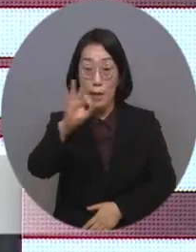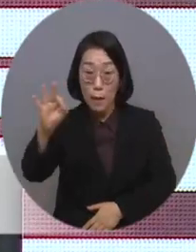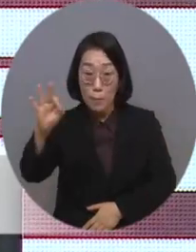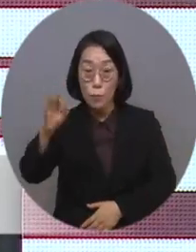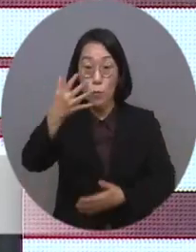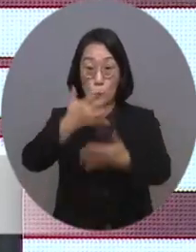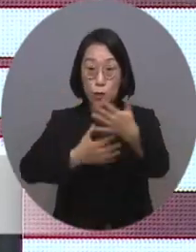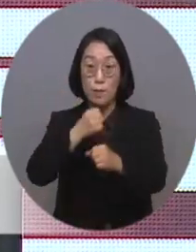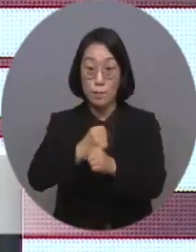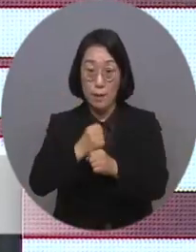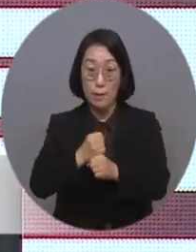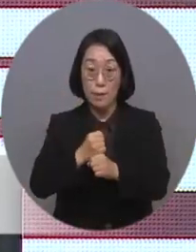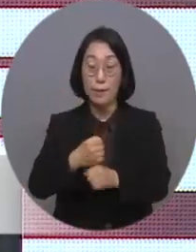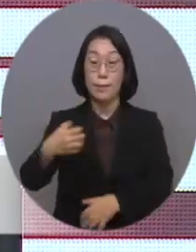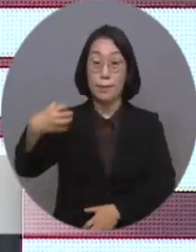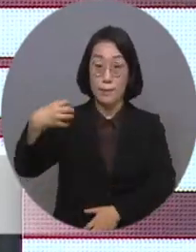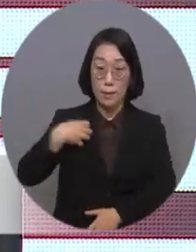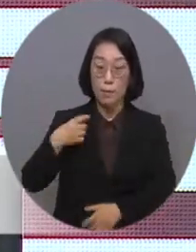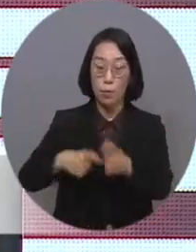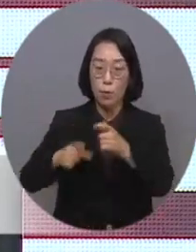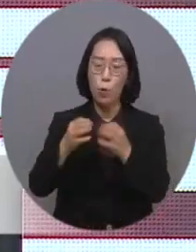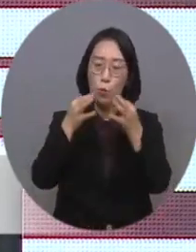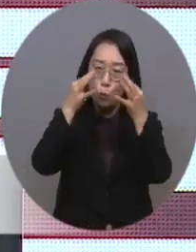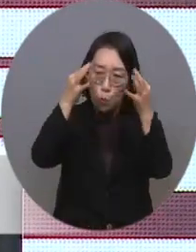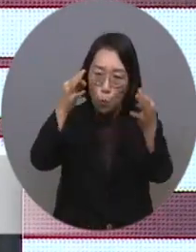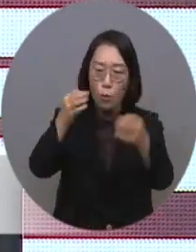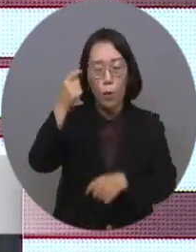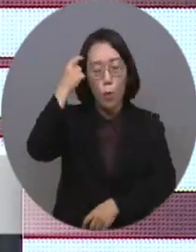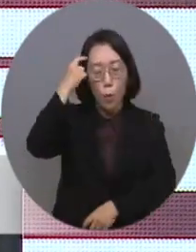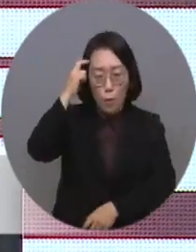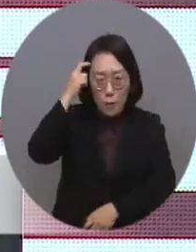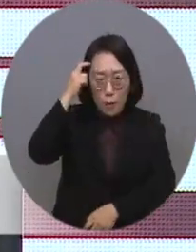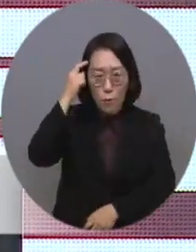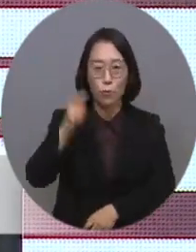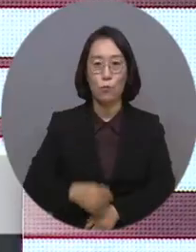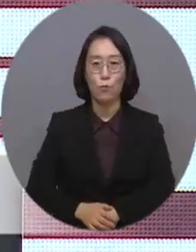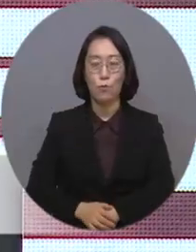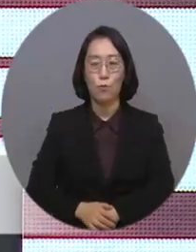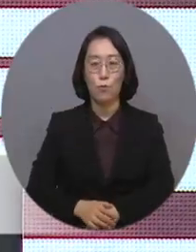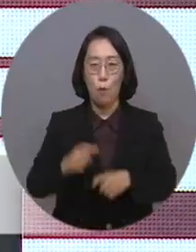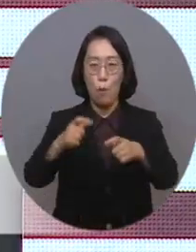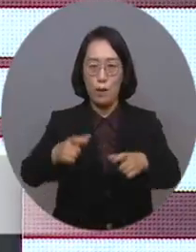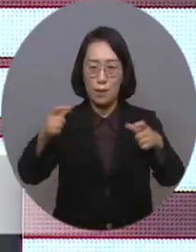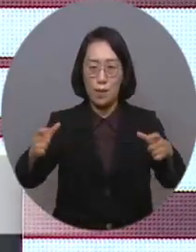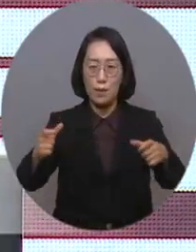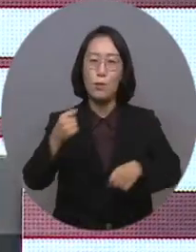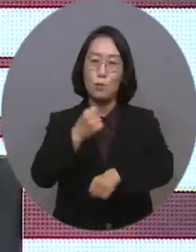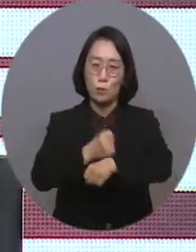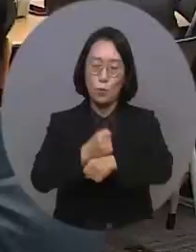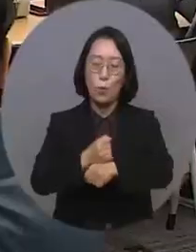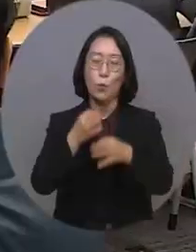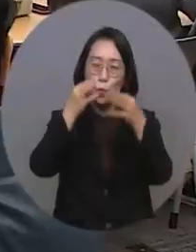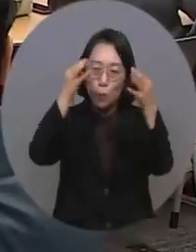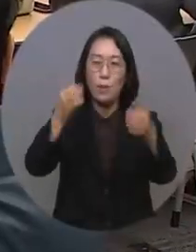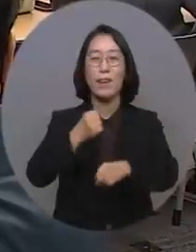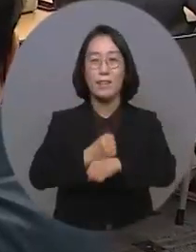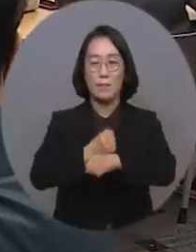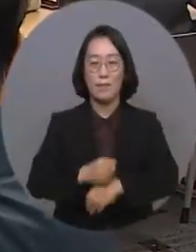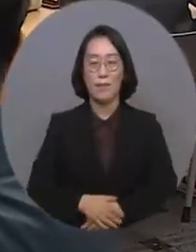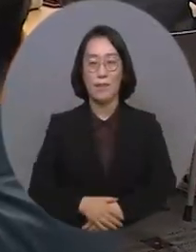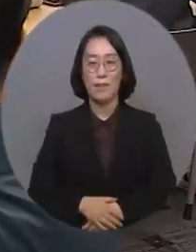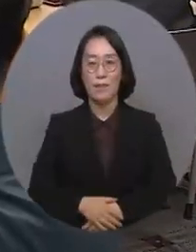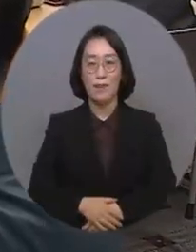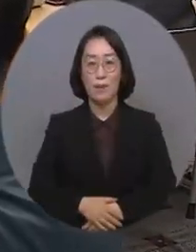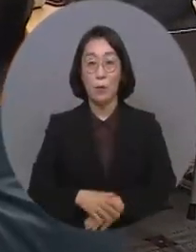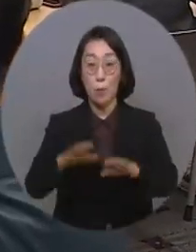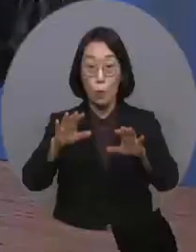콘텐츠 제작사로서 현장에서 많이 노력하고 고민하고 또 확산하기 위해서 노력하겠습니다. 한편